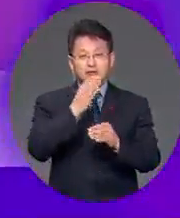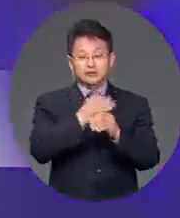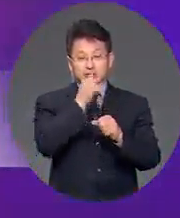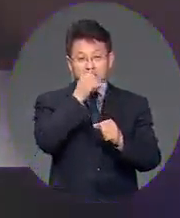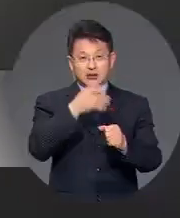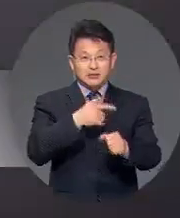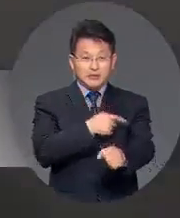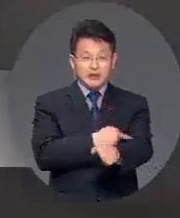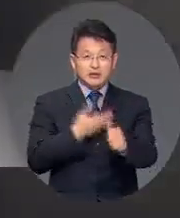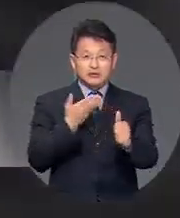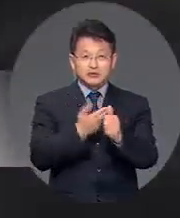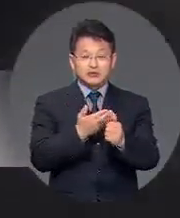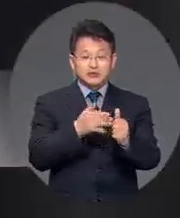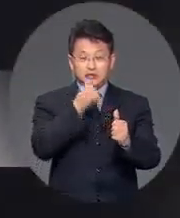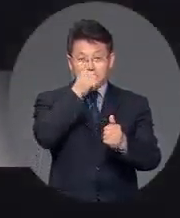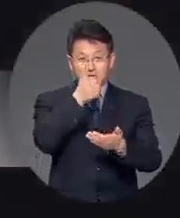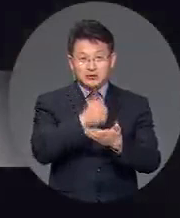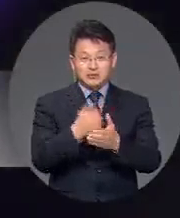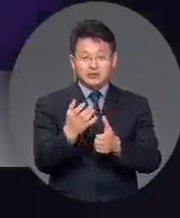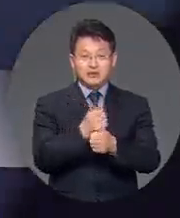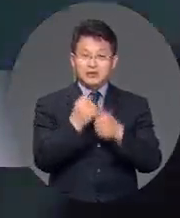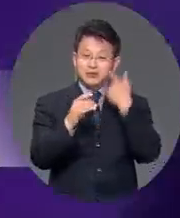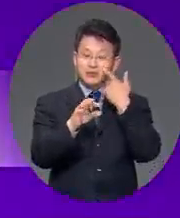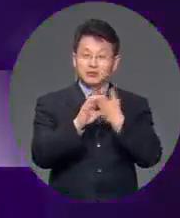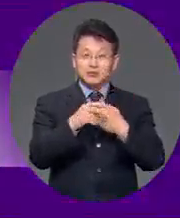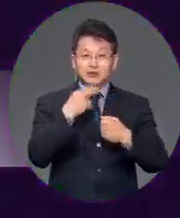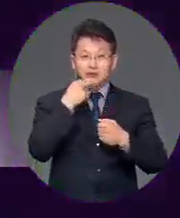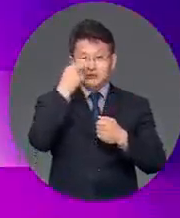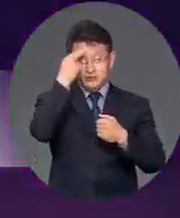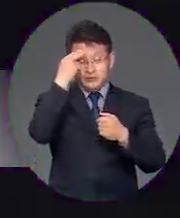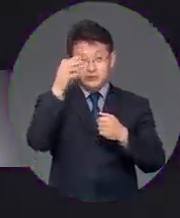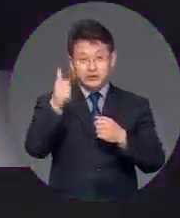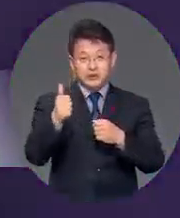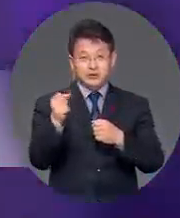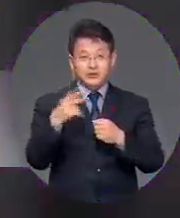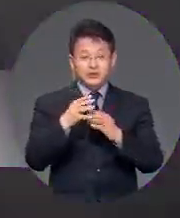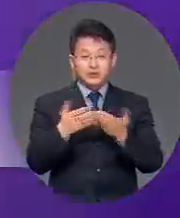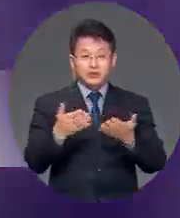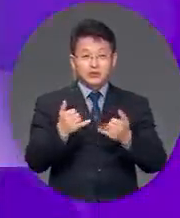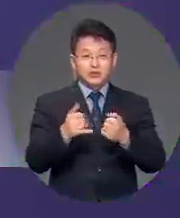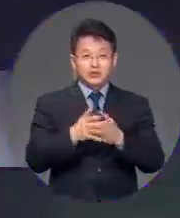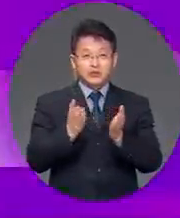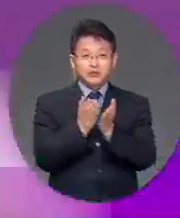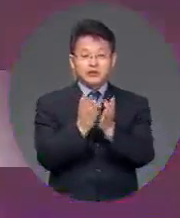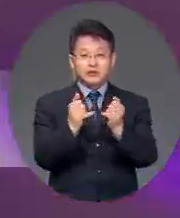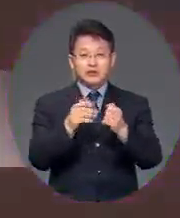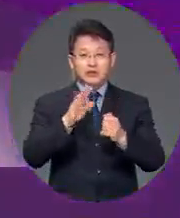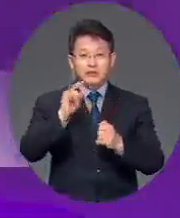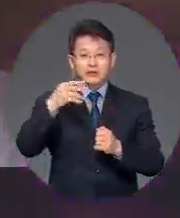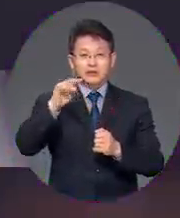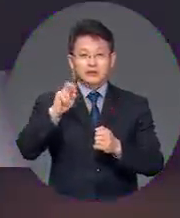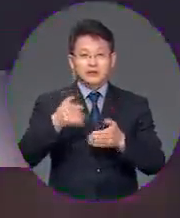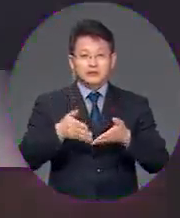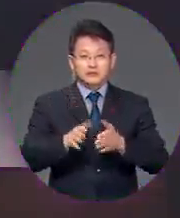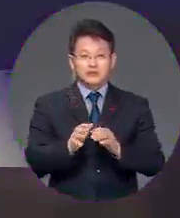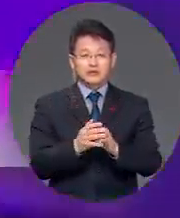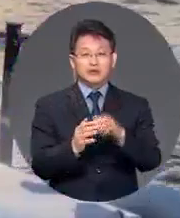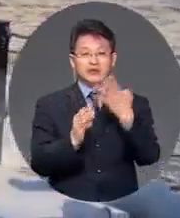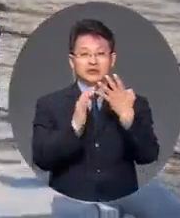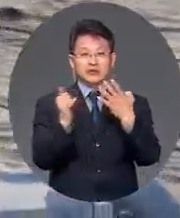마약을 공급하고 투약한 혐의로 붙잡힌 일당은 유흥업소 업주와 종업원, 선원 등 베트남 출신 외국인